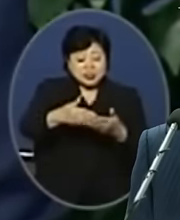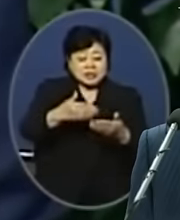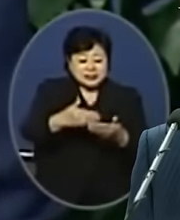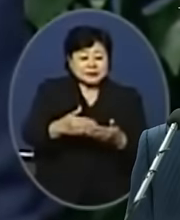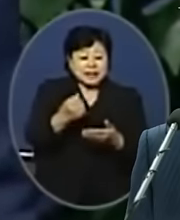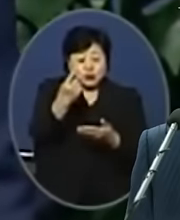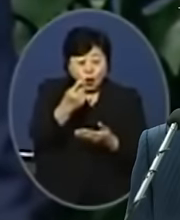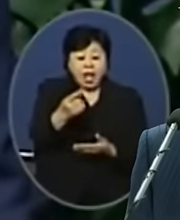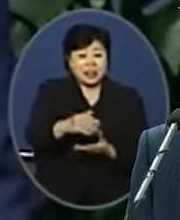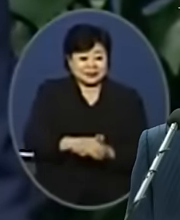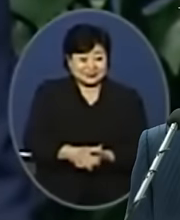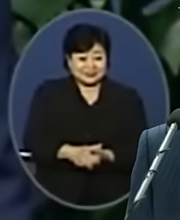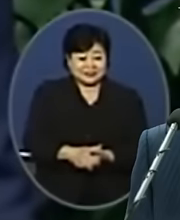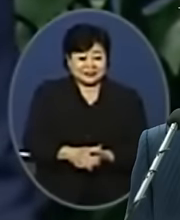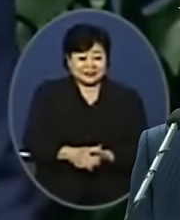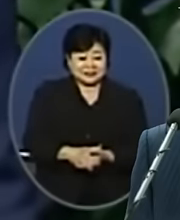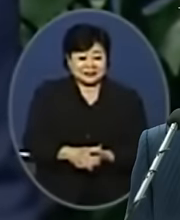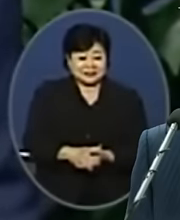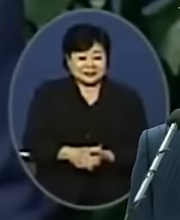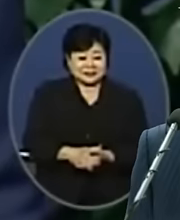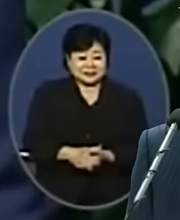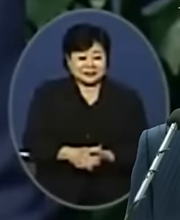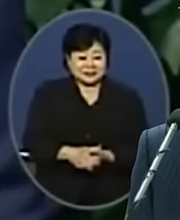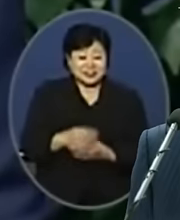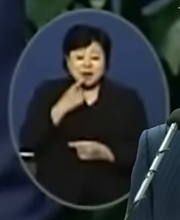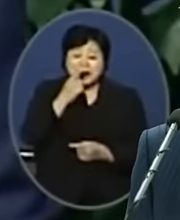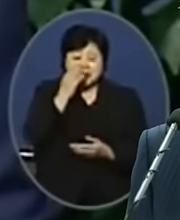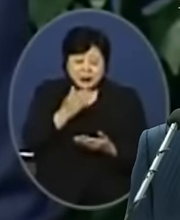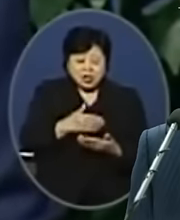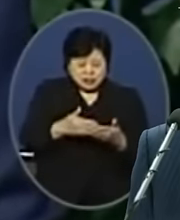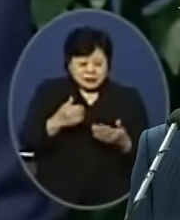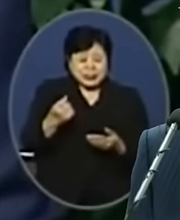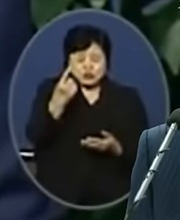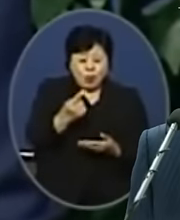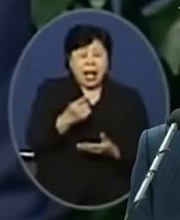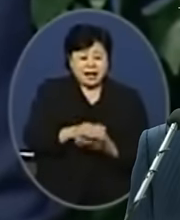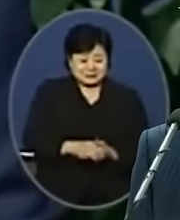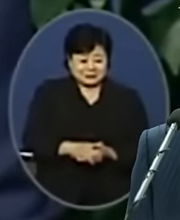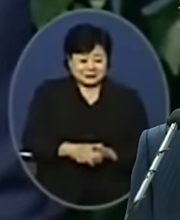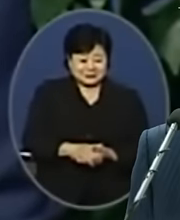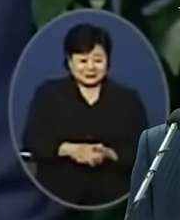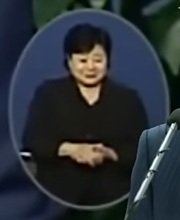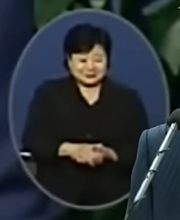그려서 가져오너라. 이불로 자꾸 말하지 말고 그림을 그려서 가져오너라.